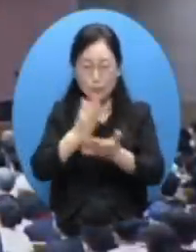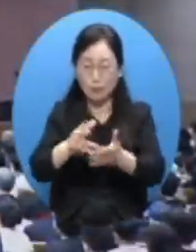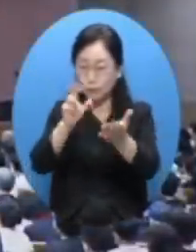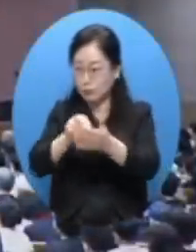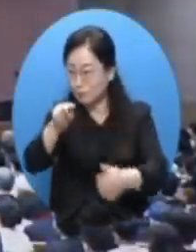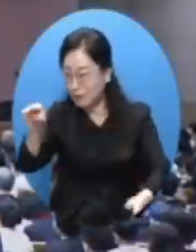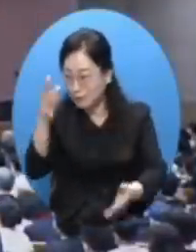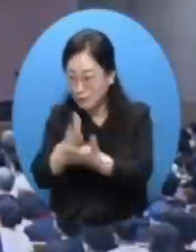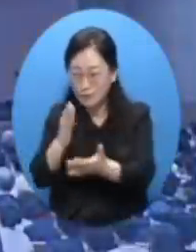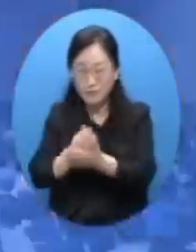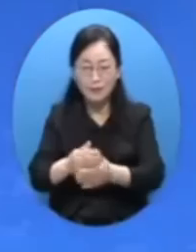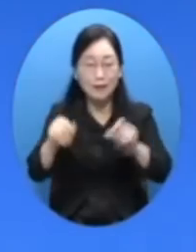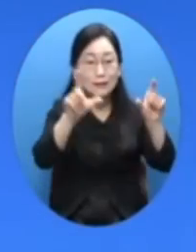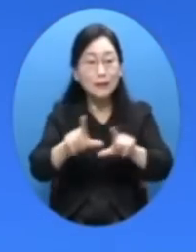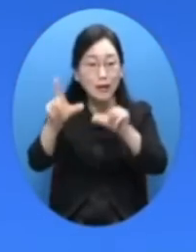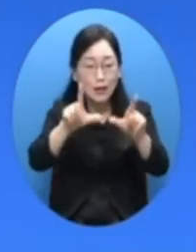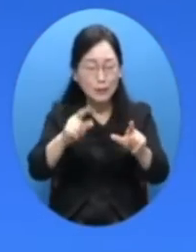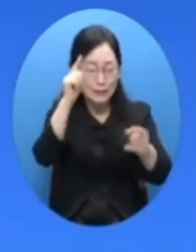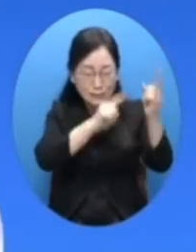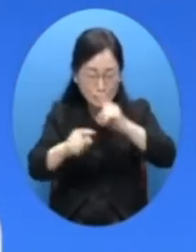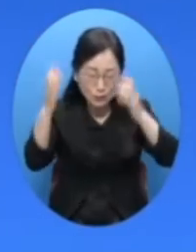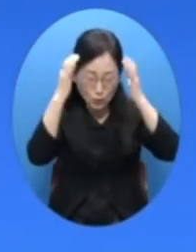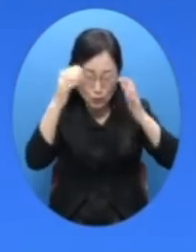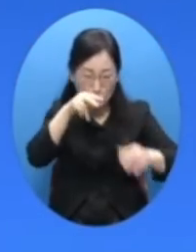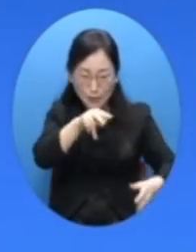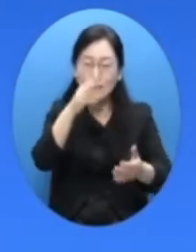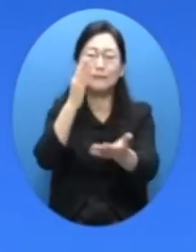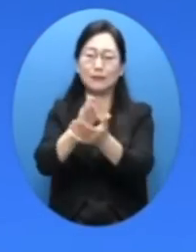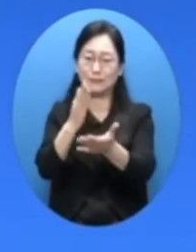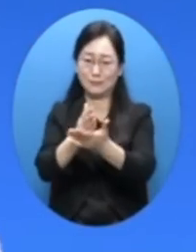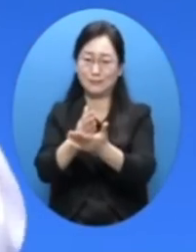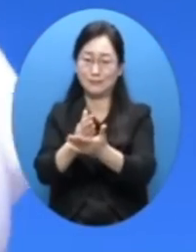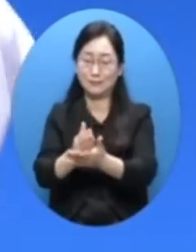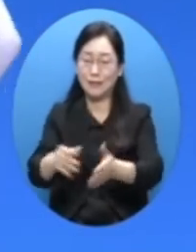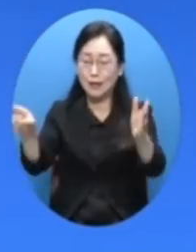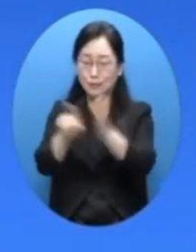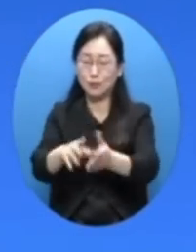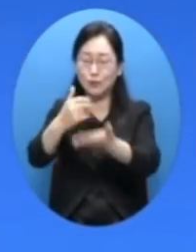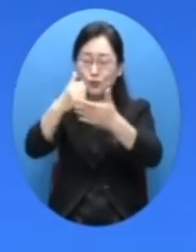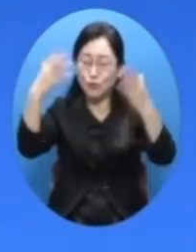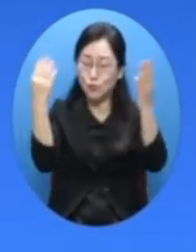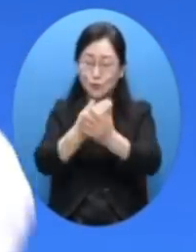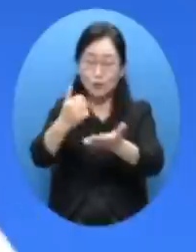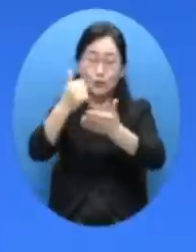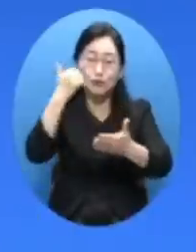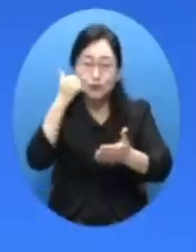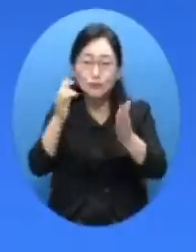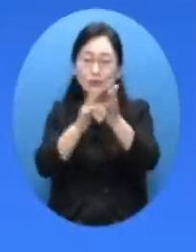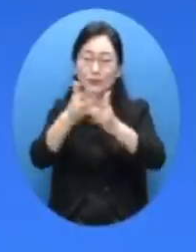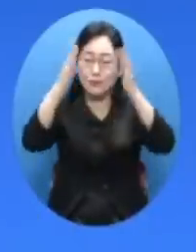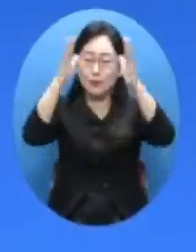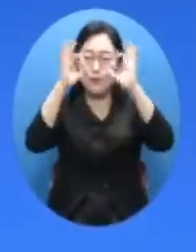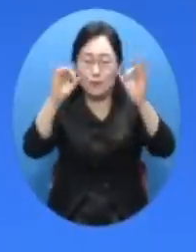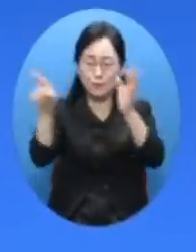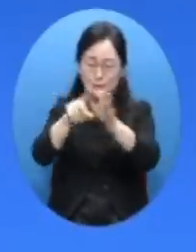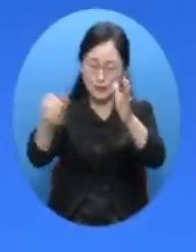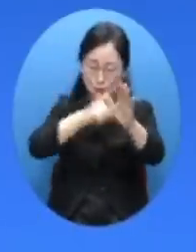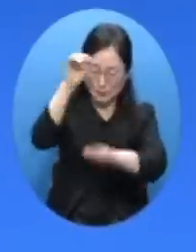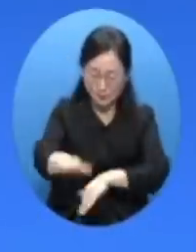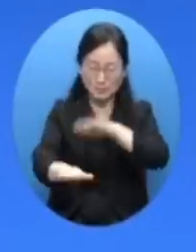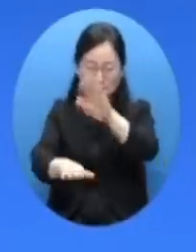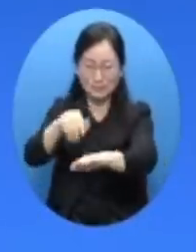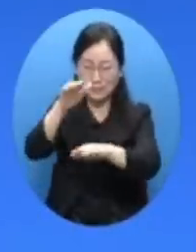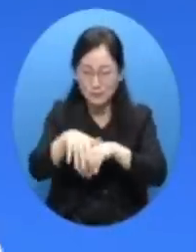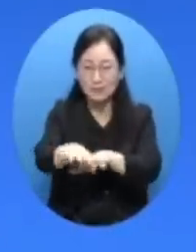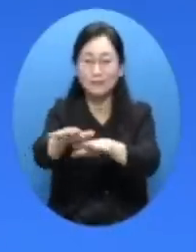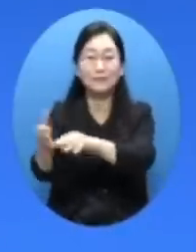바라보지 말고 내 삶의 상처와 고통과 괴로움을 바라보지 말고 믿음의 주 온전히 하신 주님만 바라보고 전진 또 전진 또